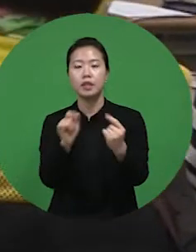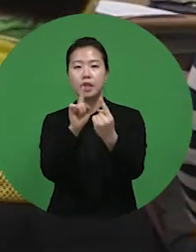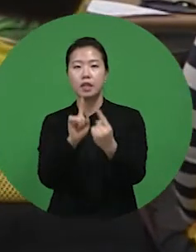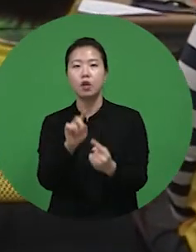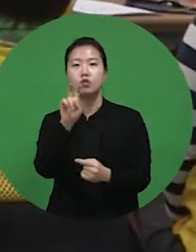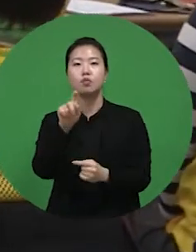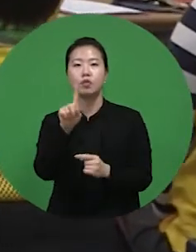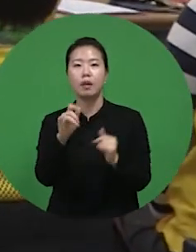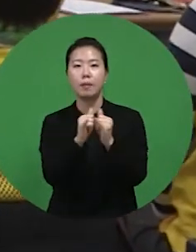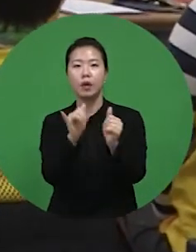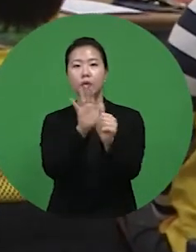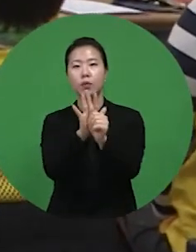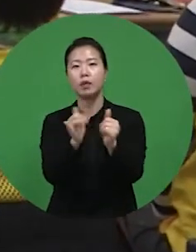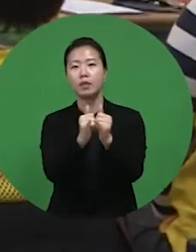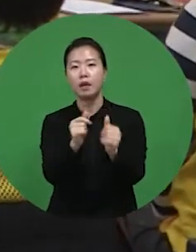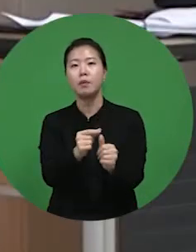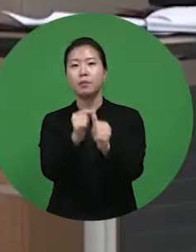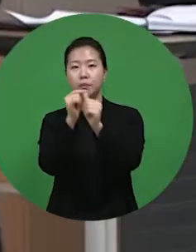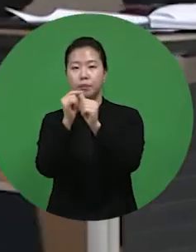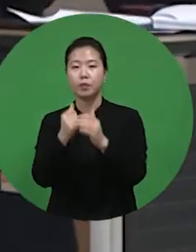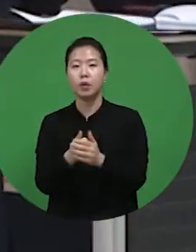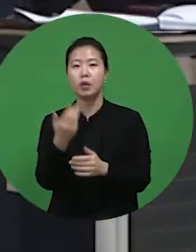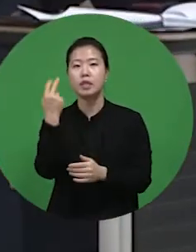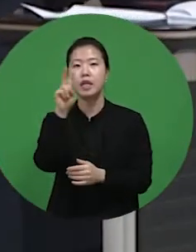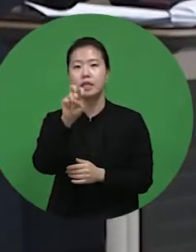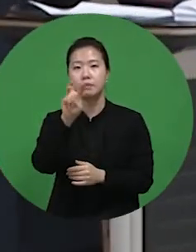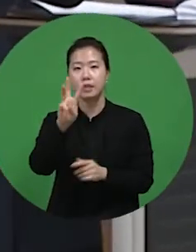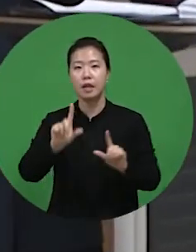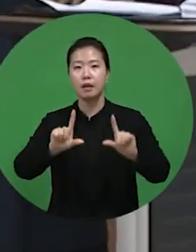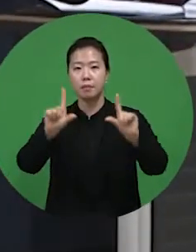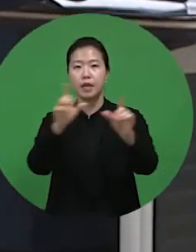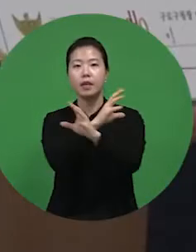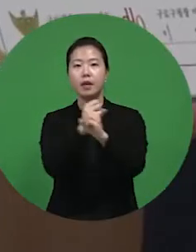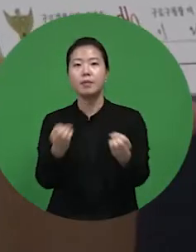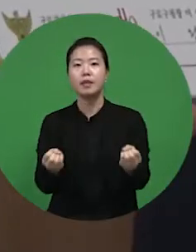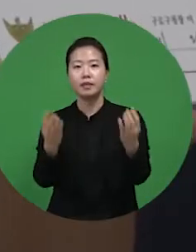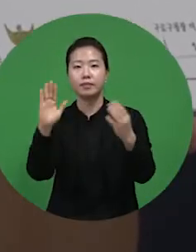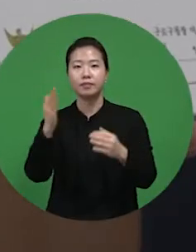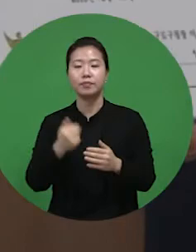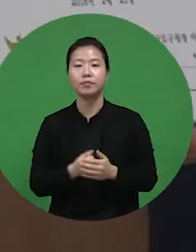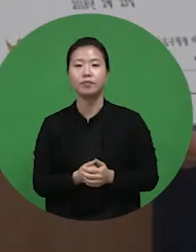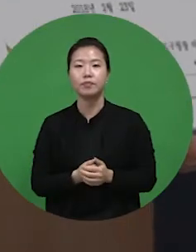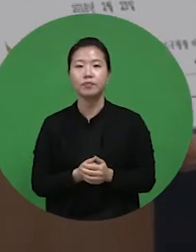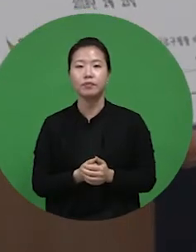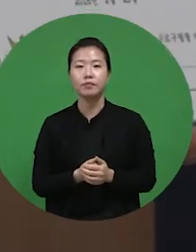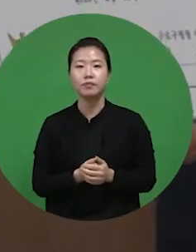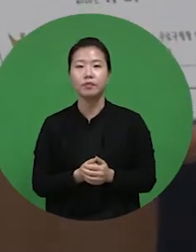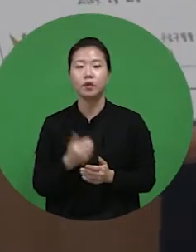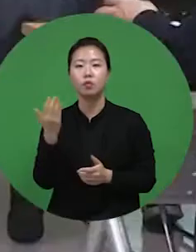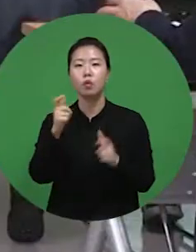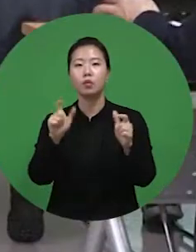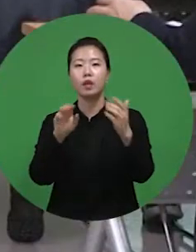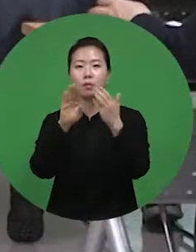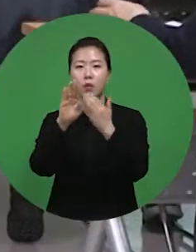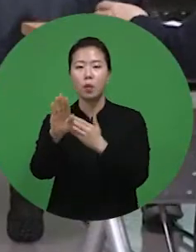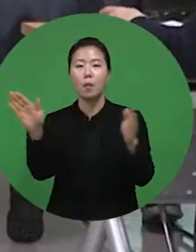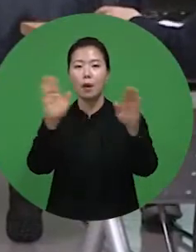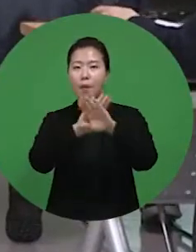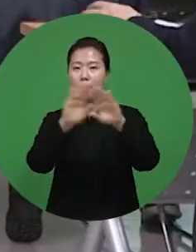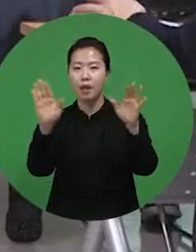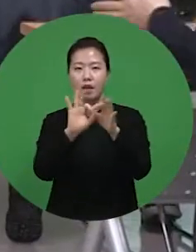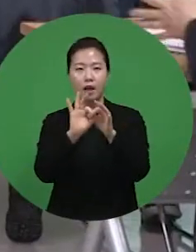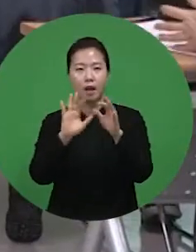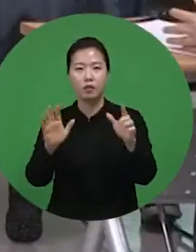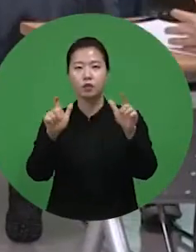대상으로 21명의 스카우트를 모집했고 지난 23일 협약식을 가졌습니다. 구로구는 앞으로도